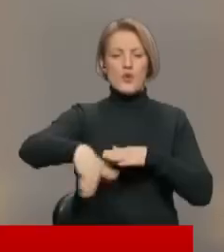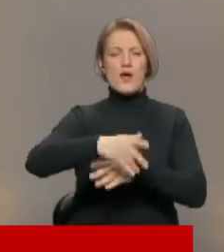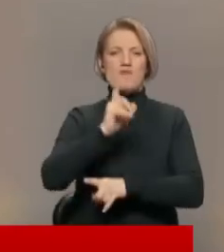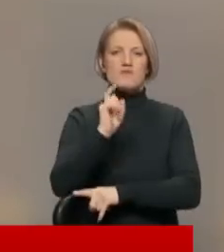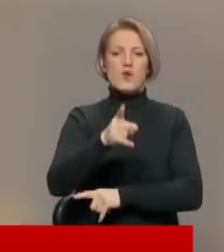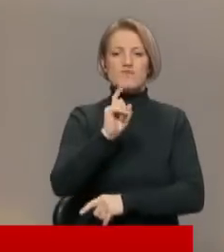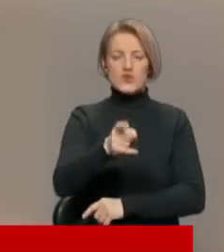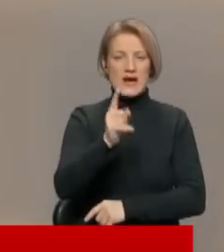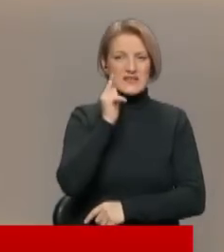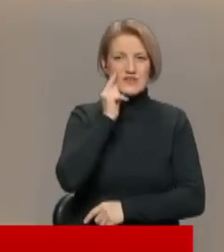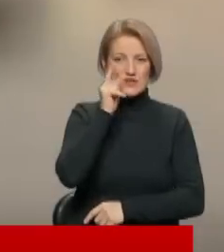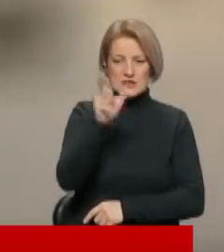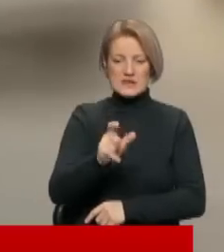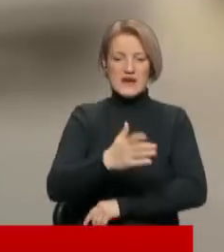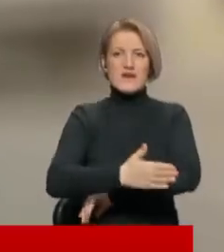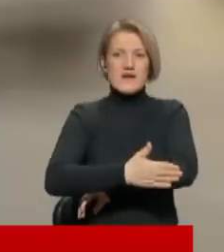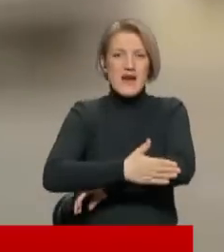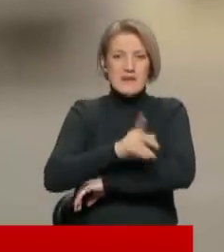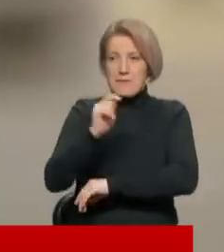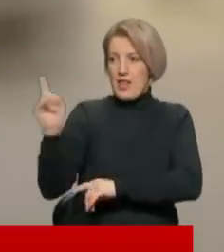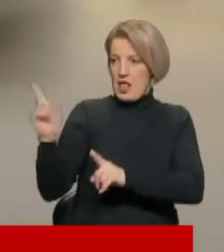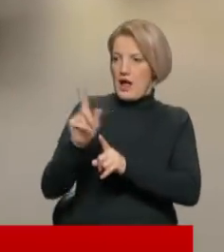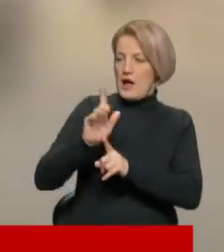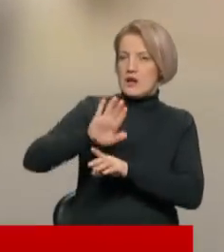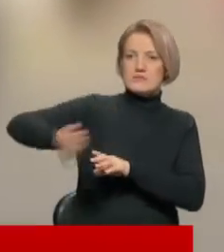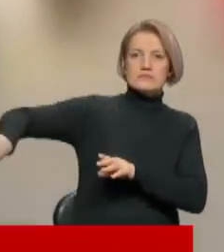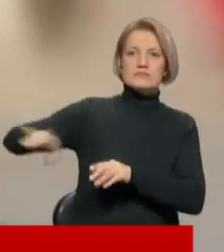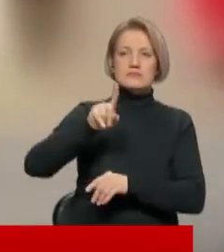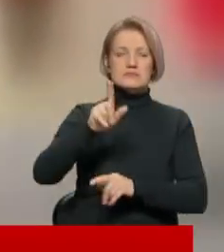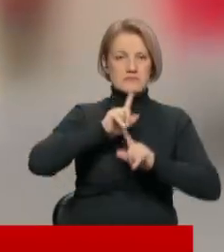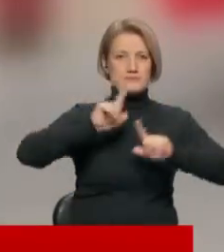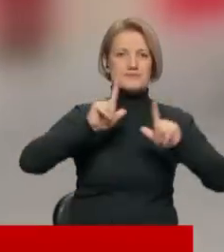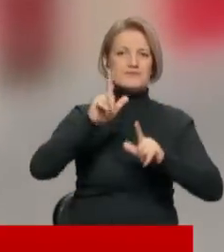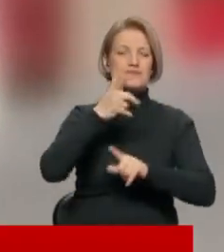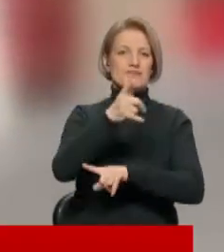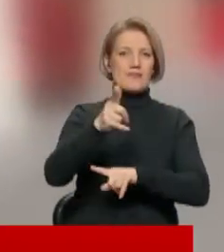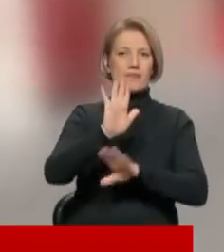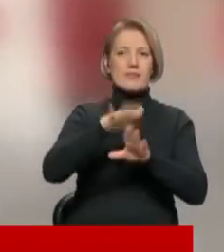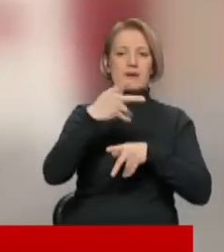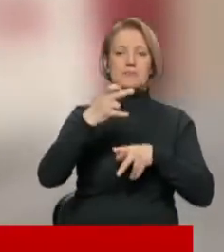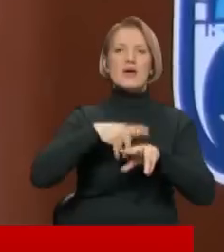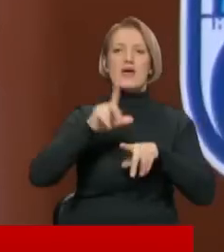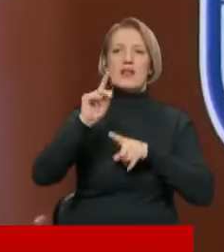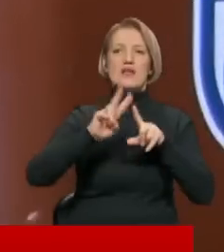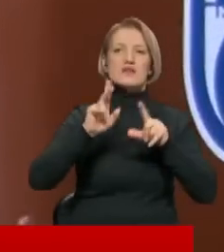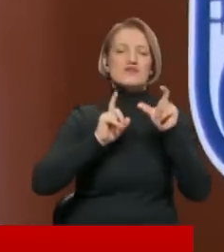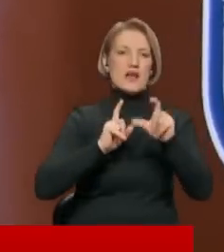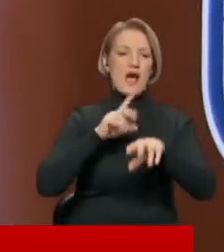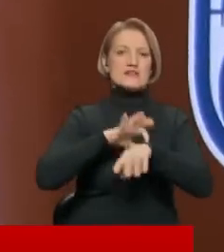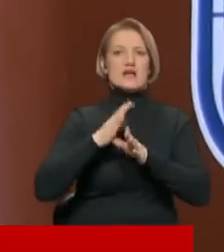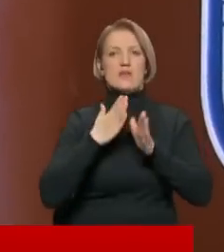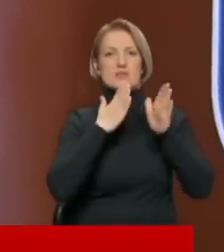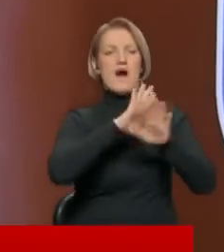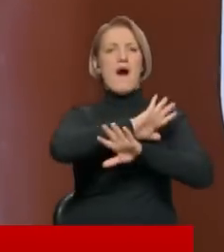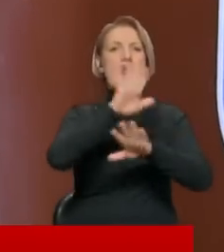vuruldu onu vuran Cane kadına yardım edilmesini de engelledi İsyan ettiren görüntülerin ardından pelince elan hastaneye kaldırılmıştı